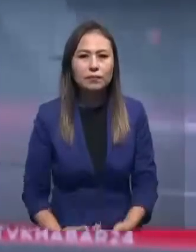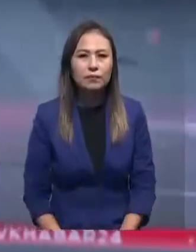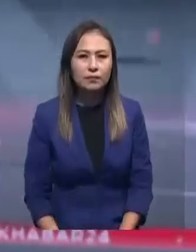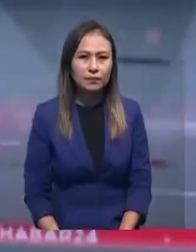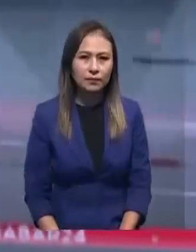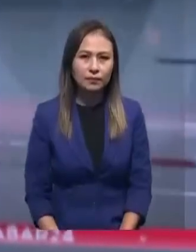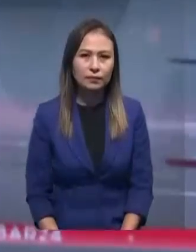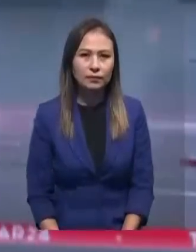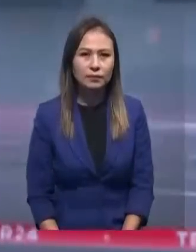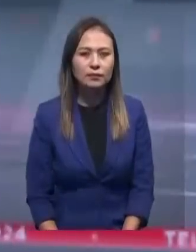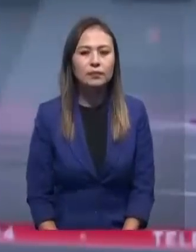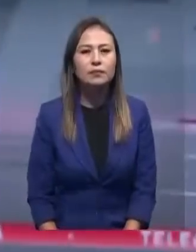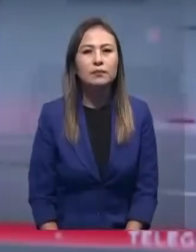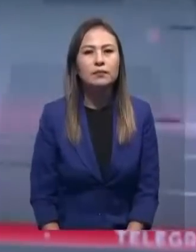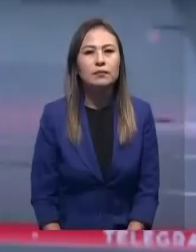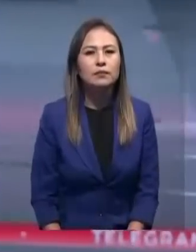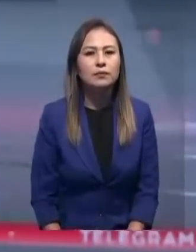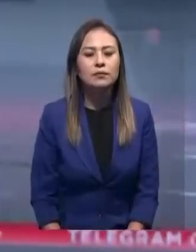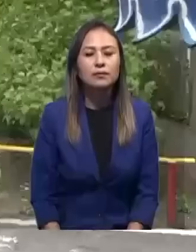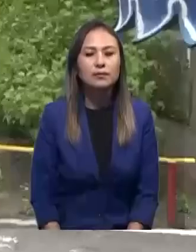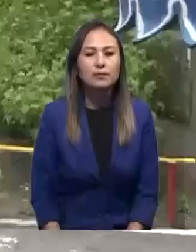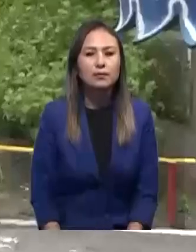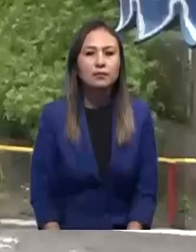тілшіміз Айдарбек Айтмұхамбетұлы танысып қайтты.